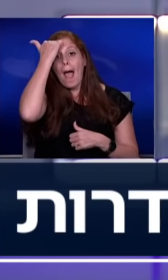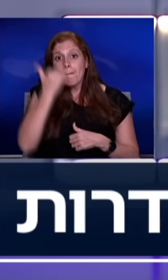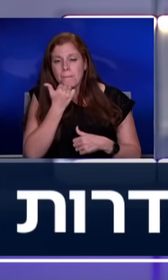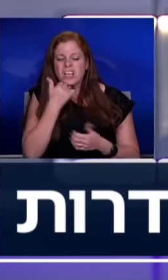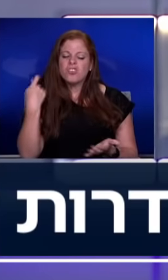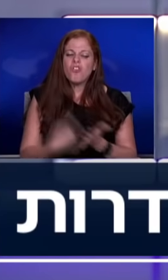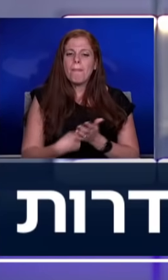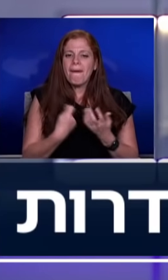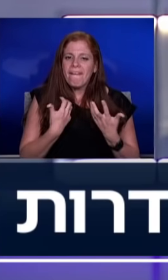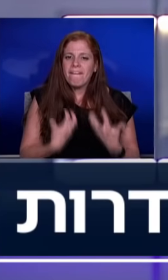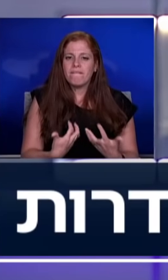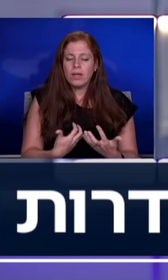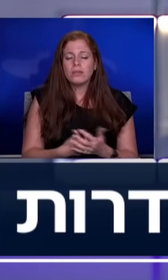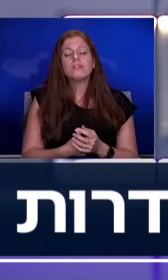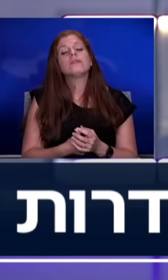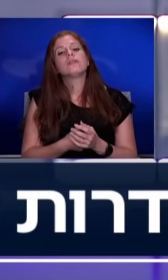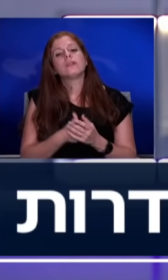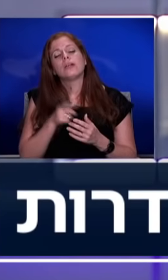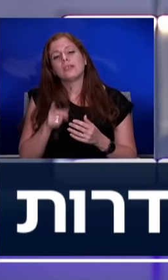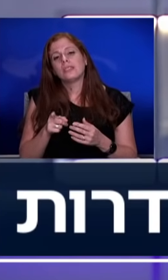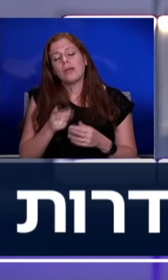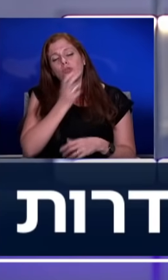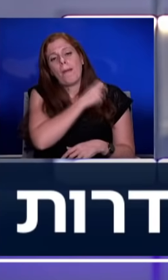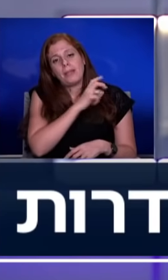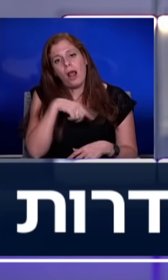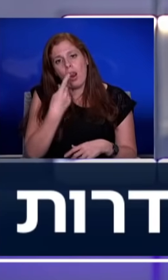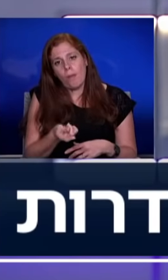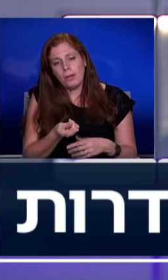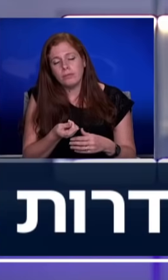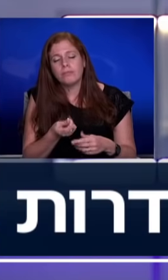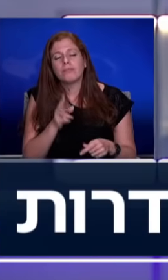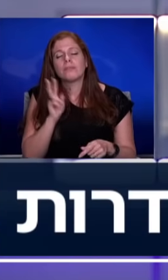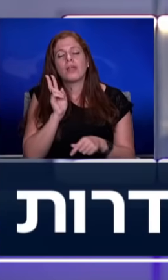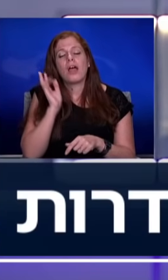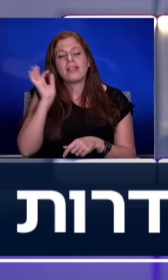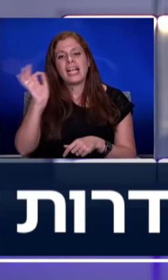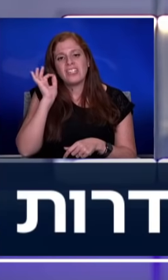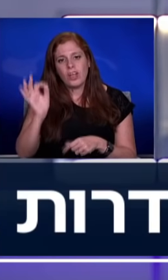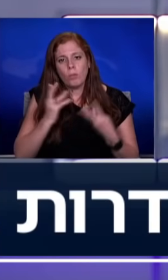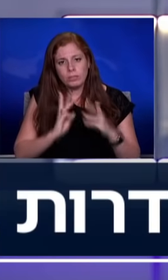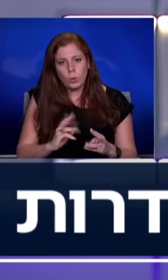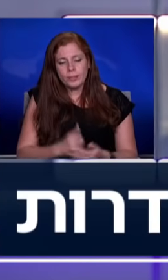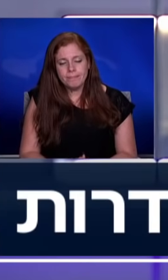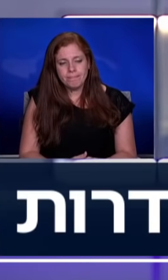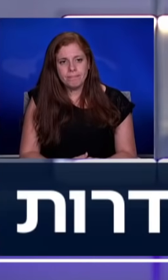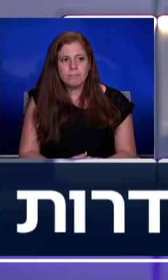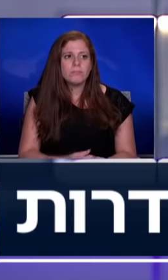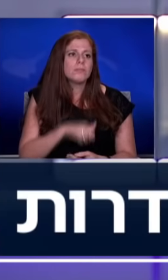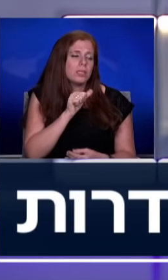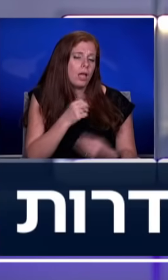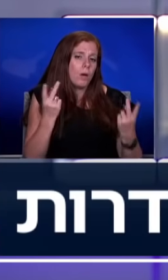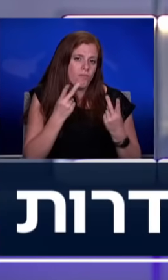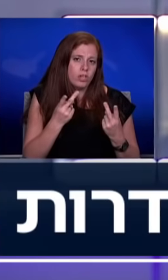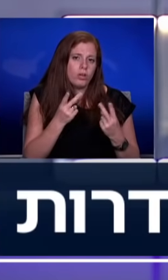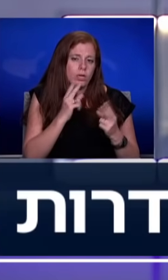כבד. כאמור, קצר לאחר הדברים של הרמטכ"ל, התראה צבע אדום בשדרות. טוב, איתי, כמובן שתשוב